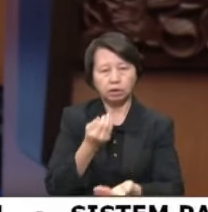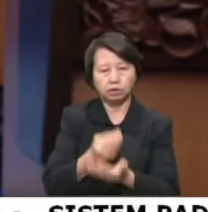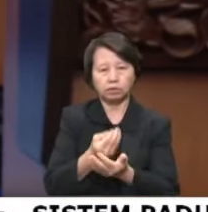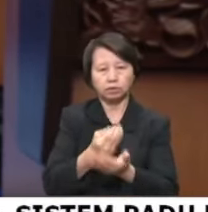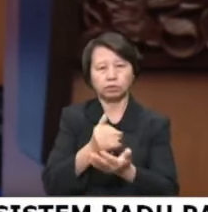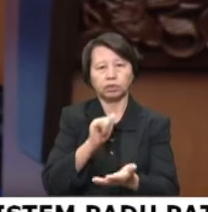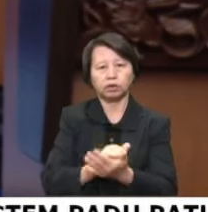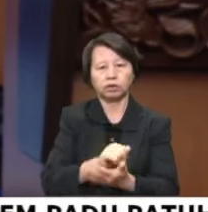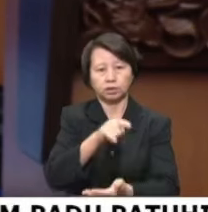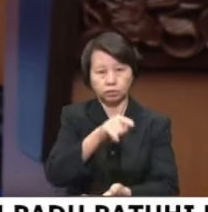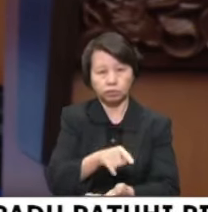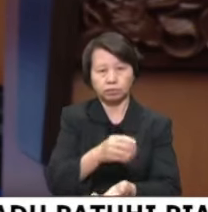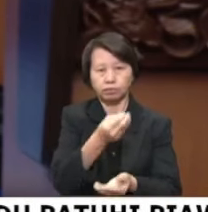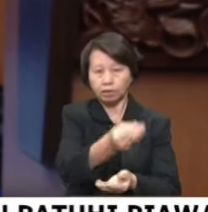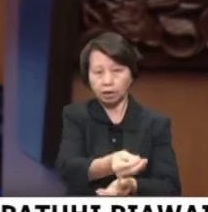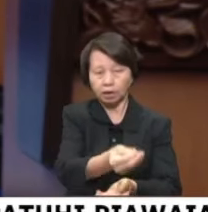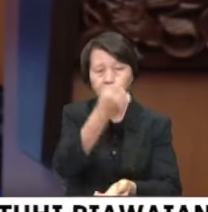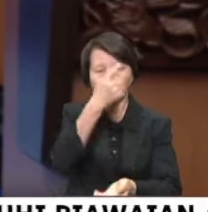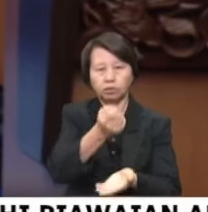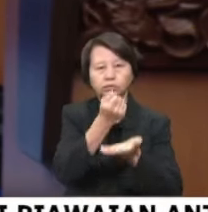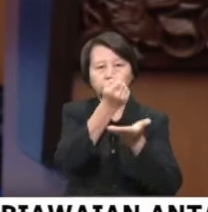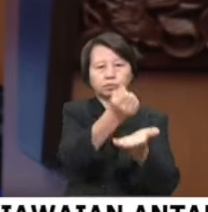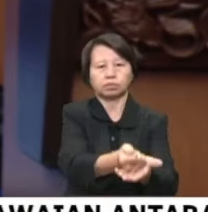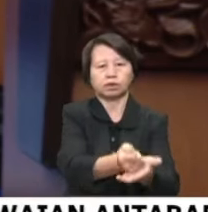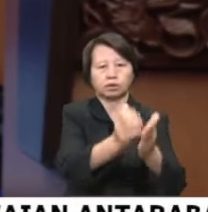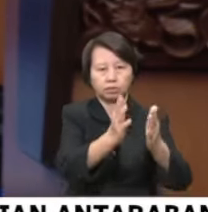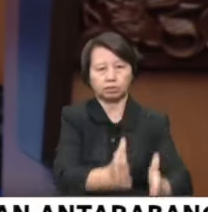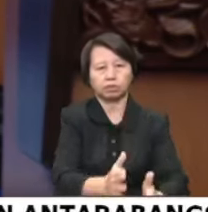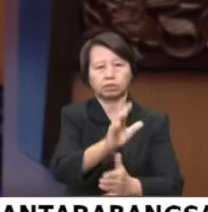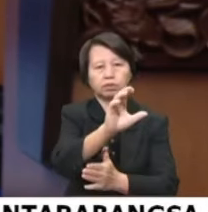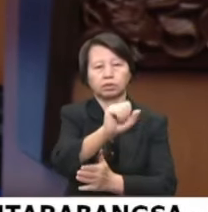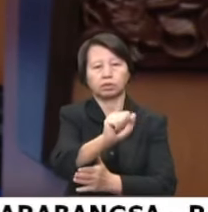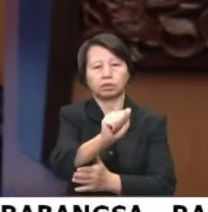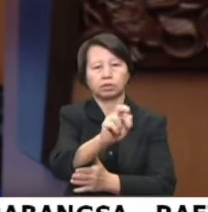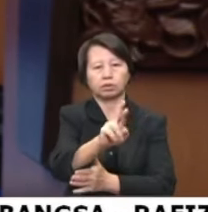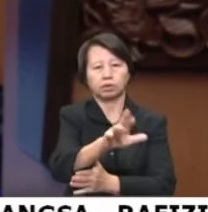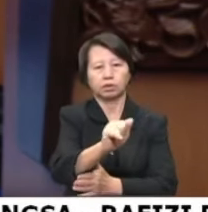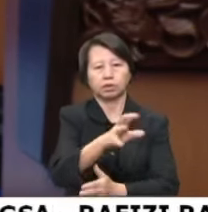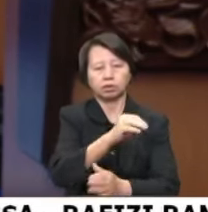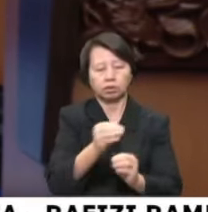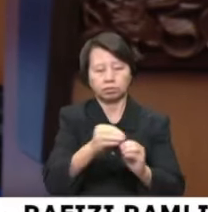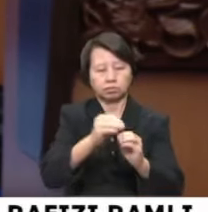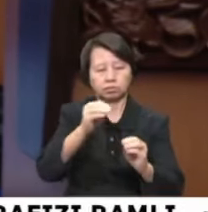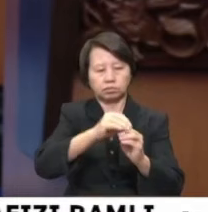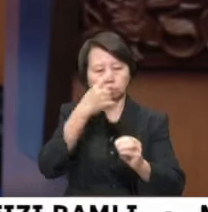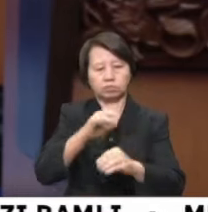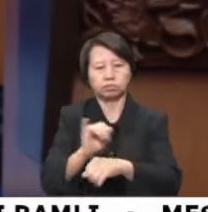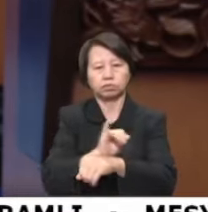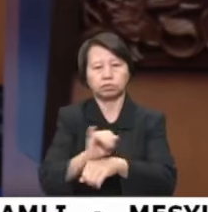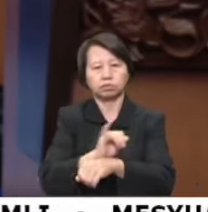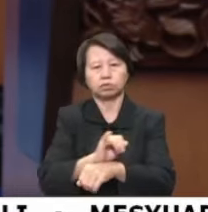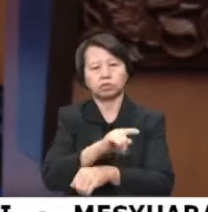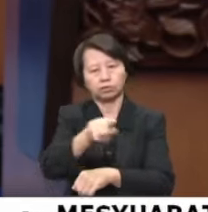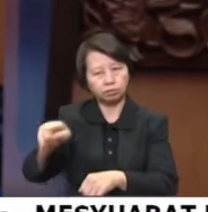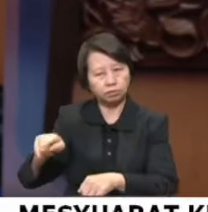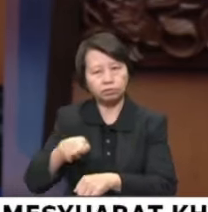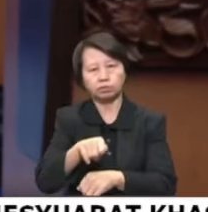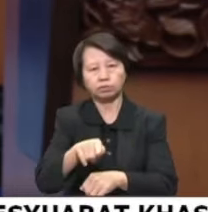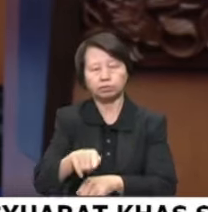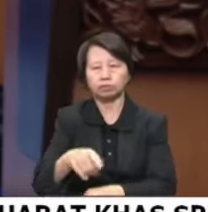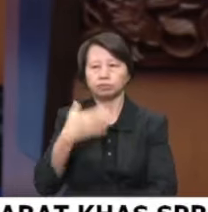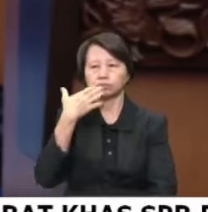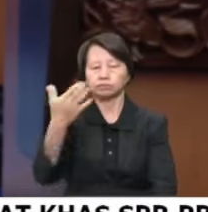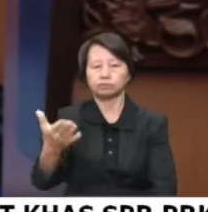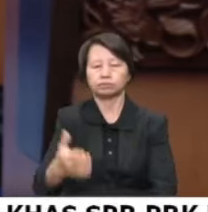berkenaan bukan sahaja bagi membantu penerima SARA, malahan juga kesan gandaan kepada industri yang berkenaan. Sekian, terima